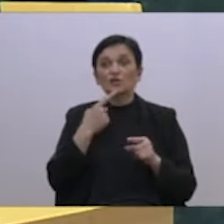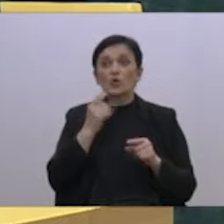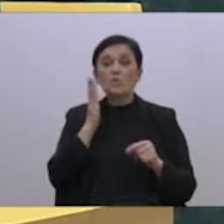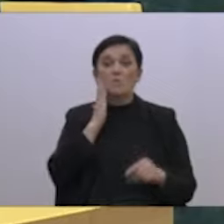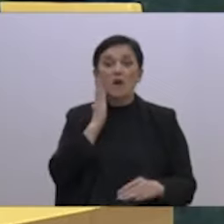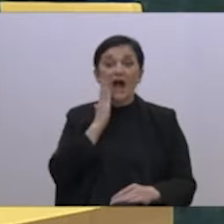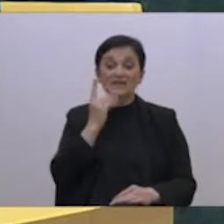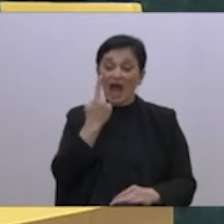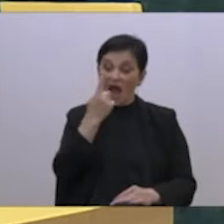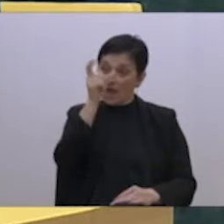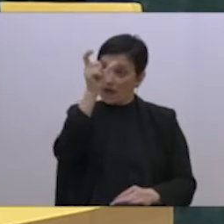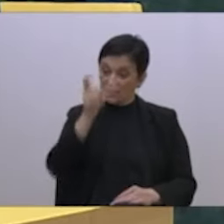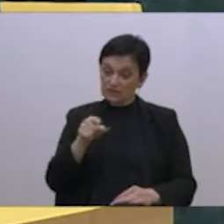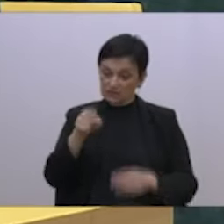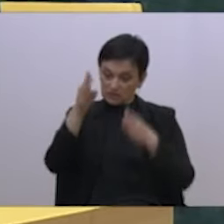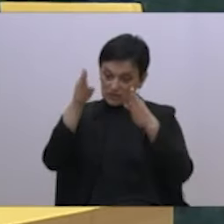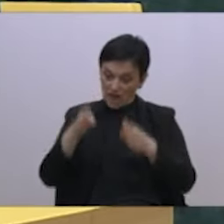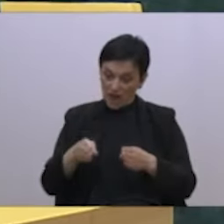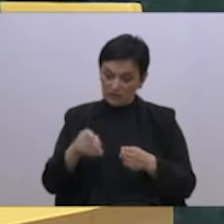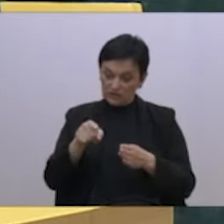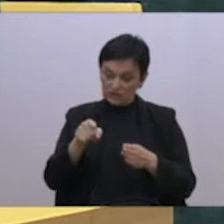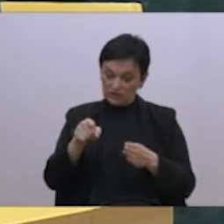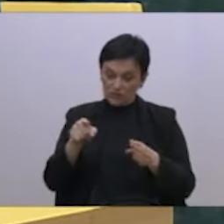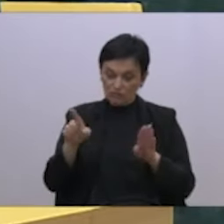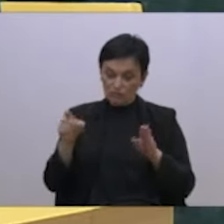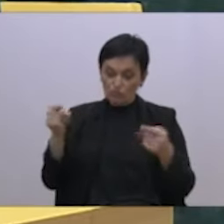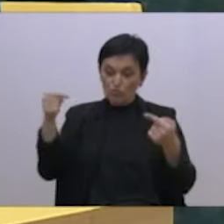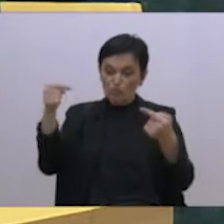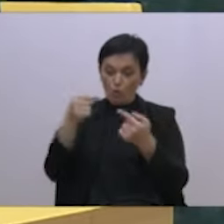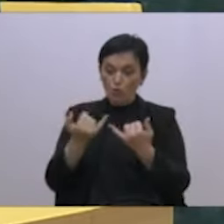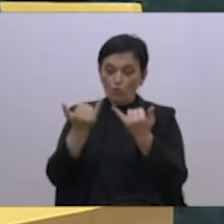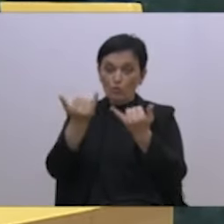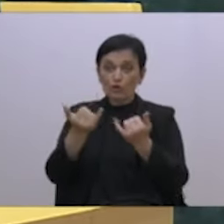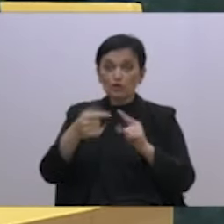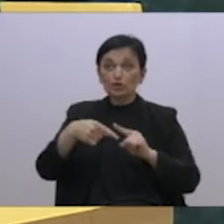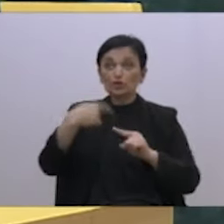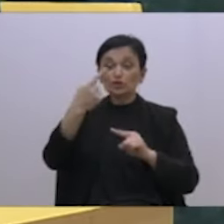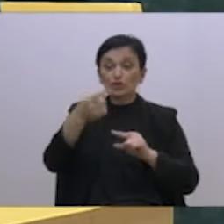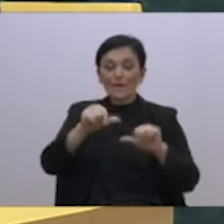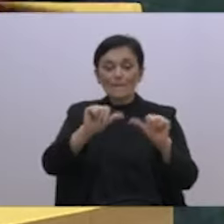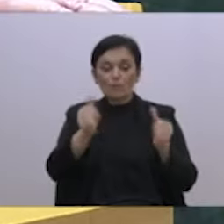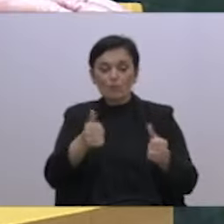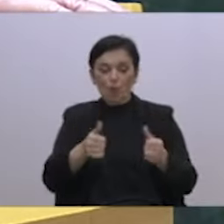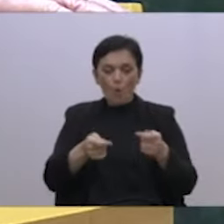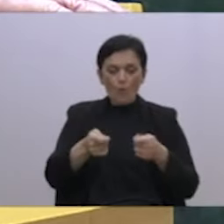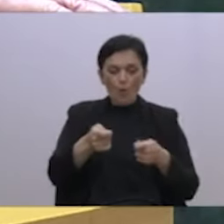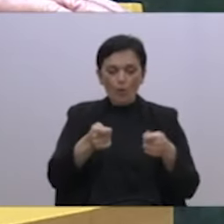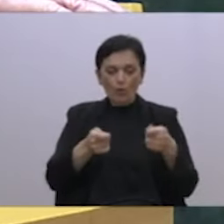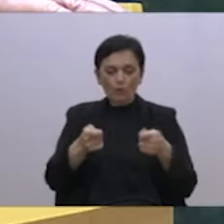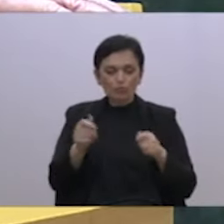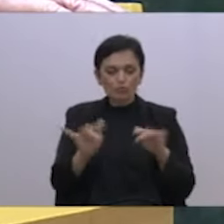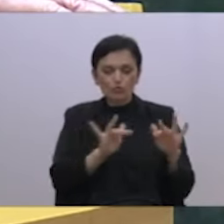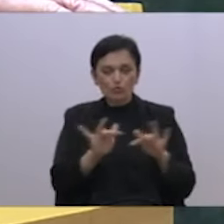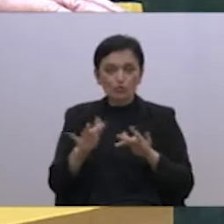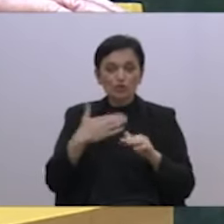ერთ კაცზე მორგებული, რომელსაც შემდეგ რაღაც ფორმით ამ პროცესს მოარგებს